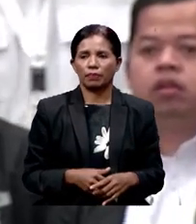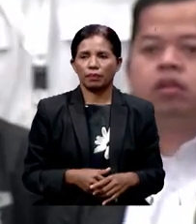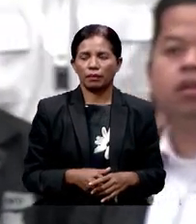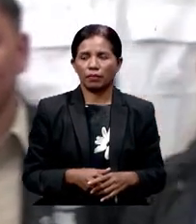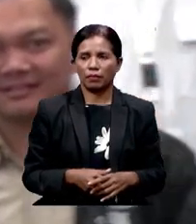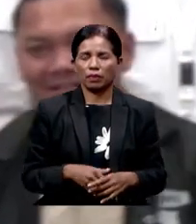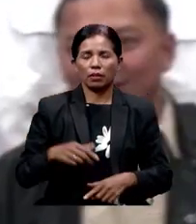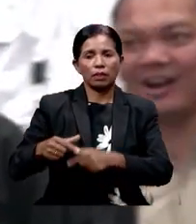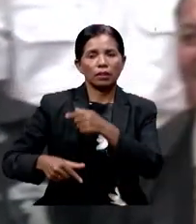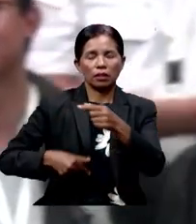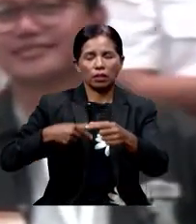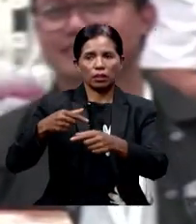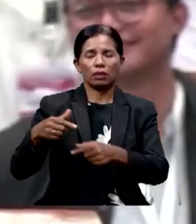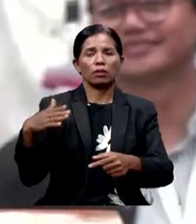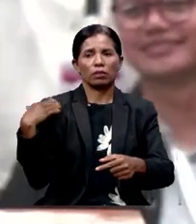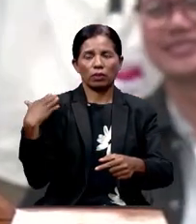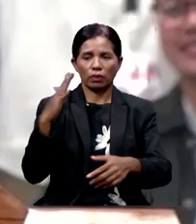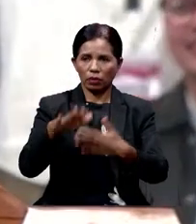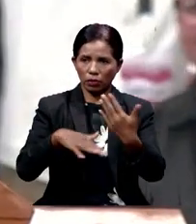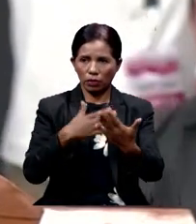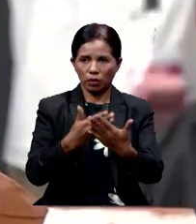generasi milenial,